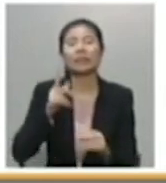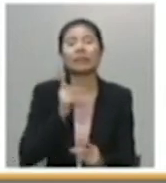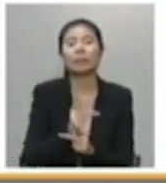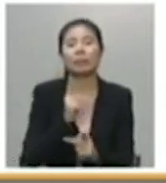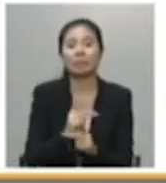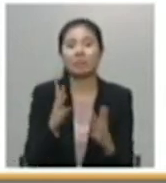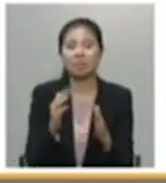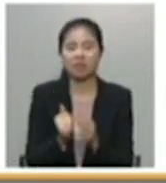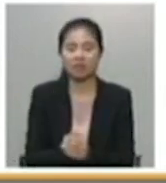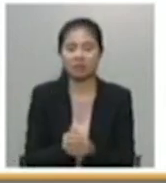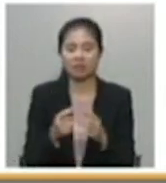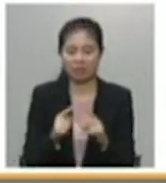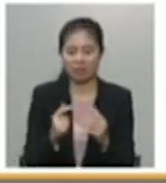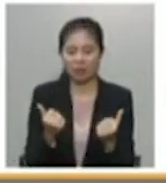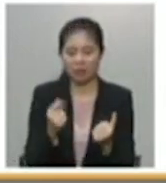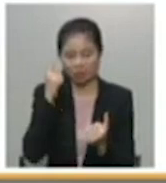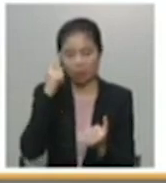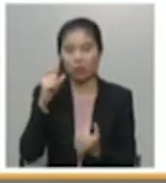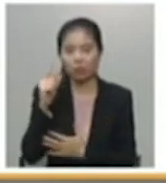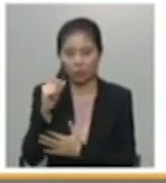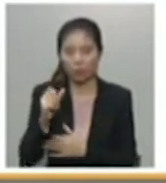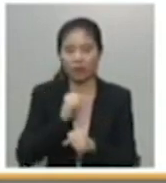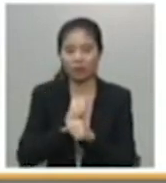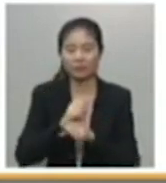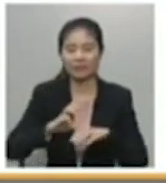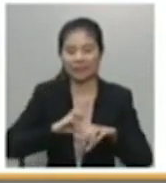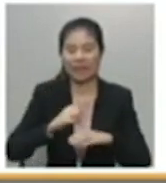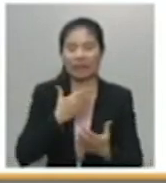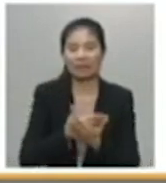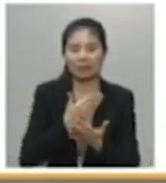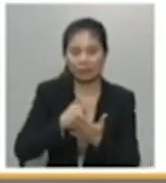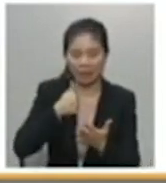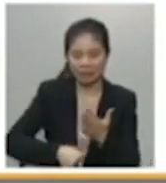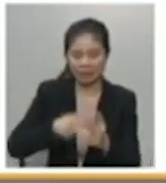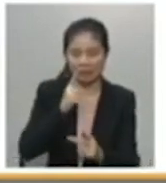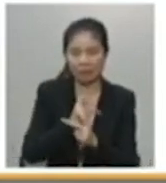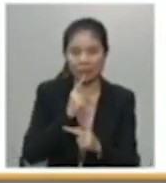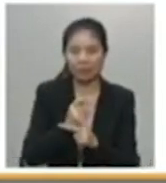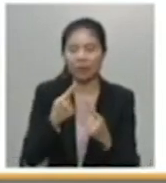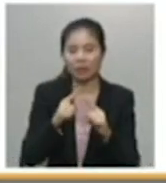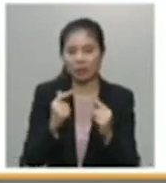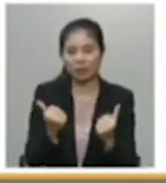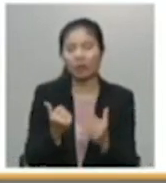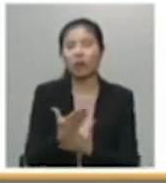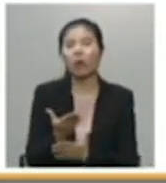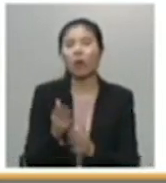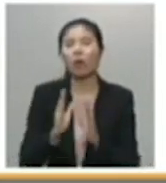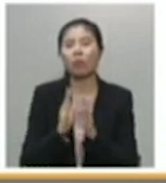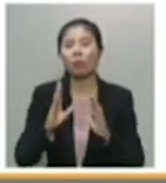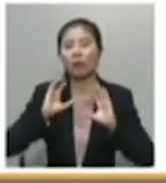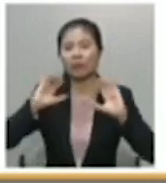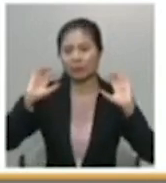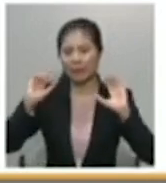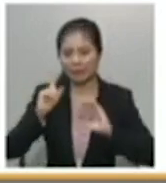งนี้เนี่ยคือสิ่งที่เราต้องเร่งดำเนินการและนี่ก็คือเป็นสิ่งที่ผมต้องขอบคุณรัฐบาลความจริงรัฐบาลที่แล้วนะ